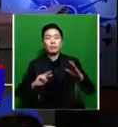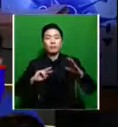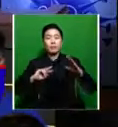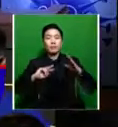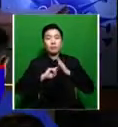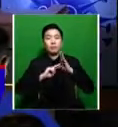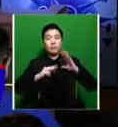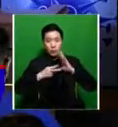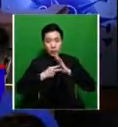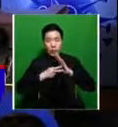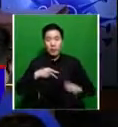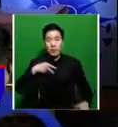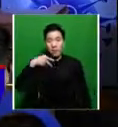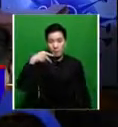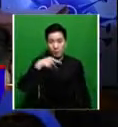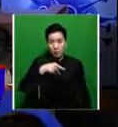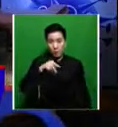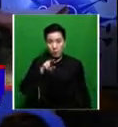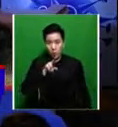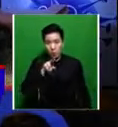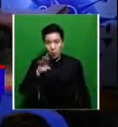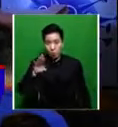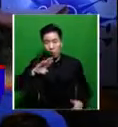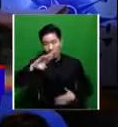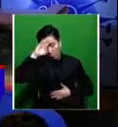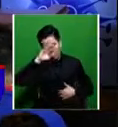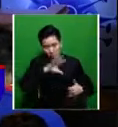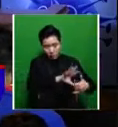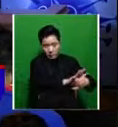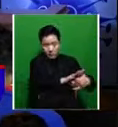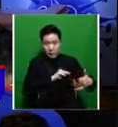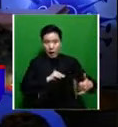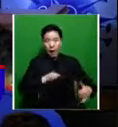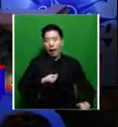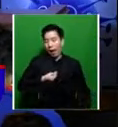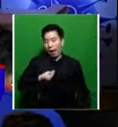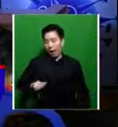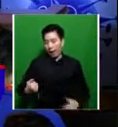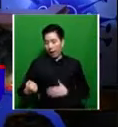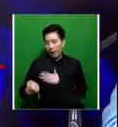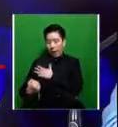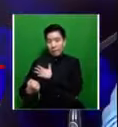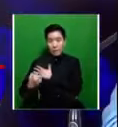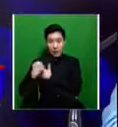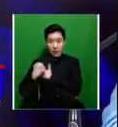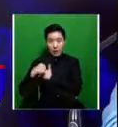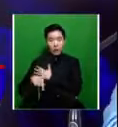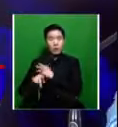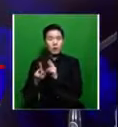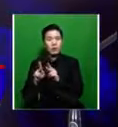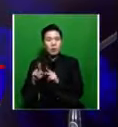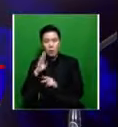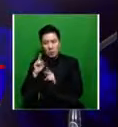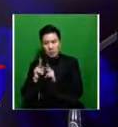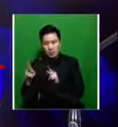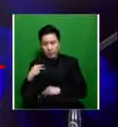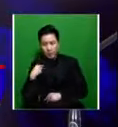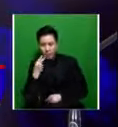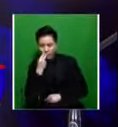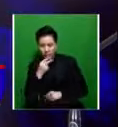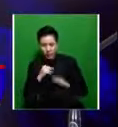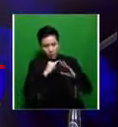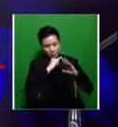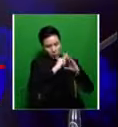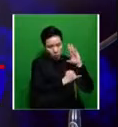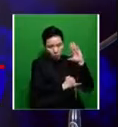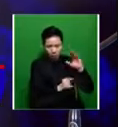ญัติเรื่องโรคติดต่อนะครับ ครับ ก็ให้อำนาจกับคณะกรรมการไว้ในกรณีว่าเห็นว่าพื้นที่ไหนน